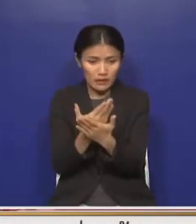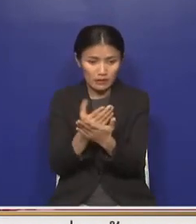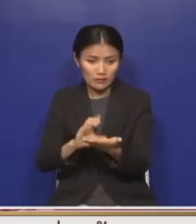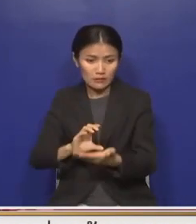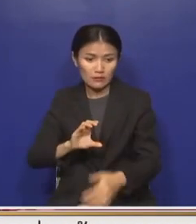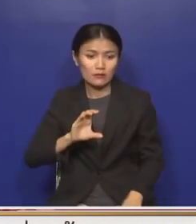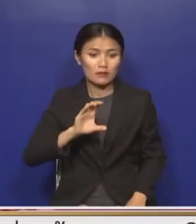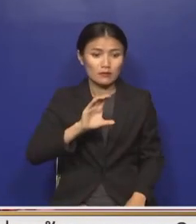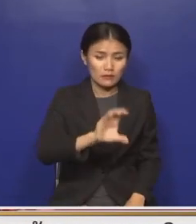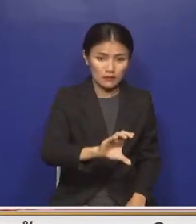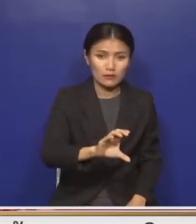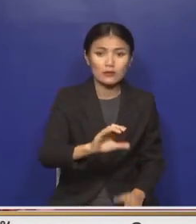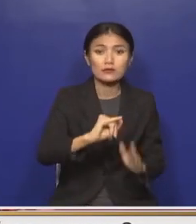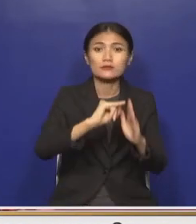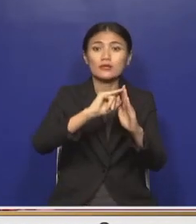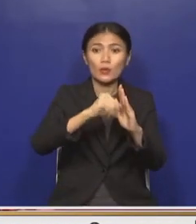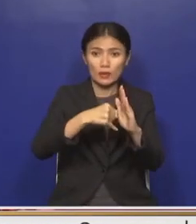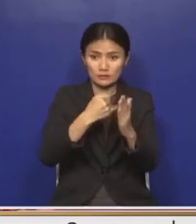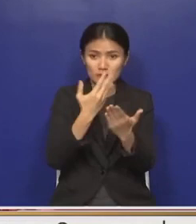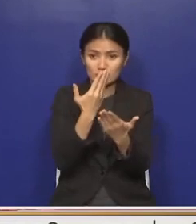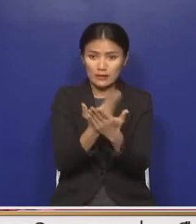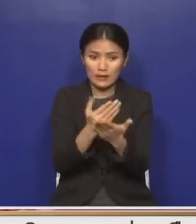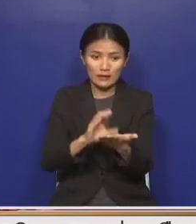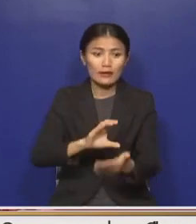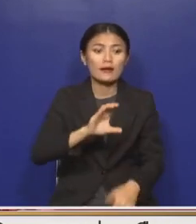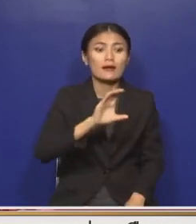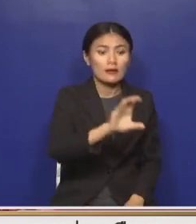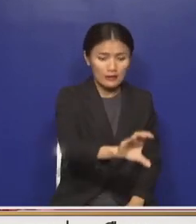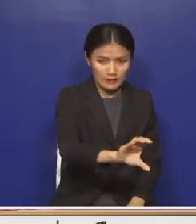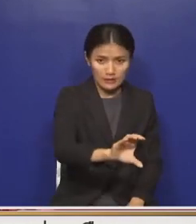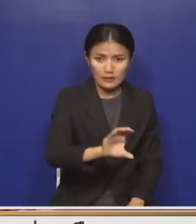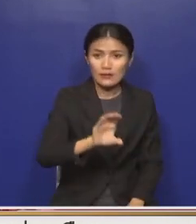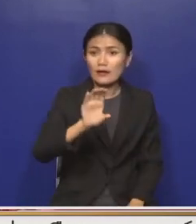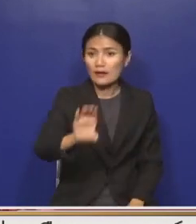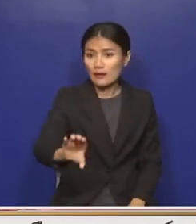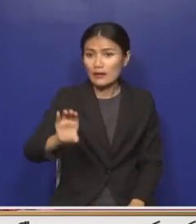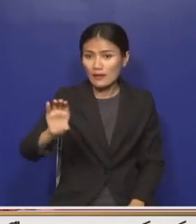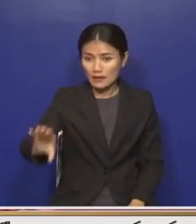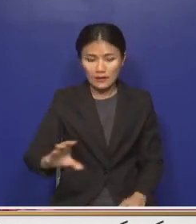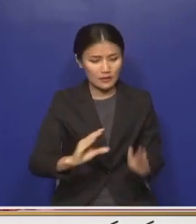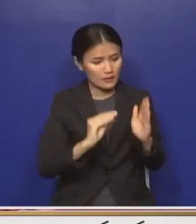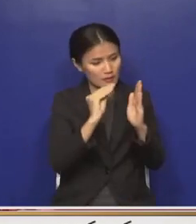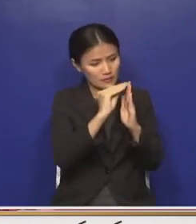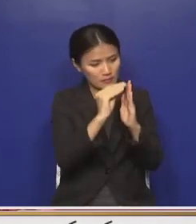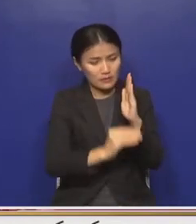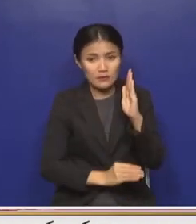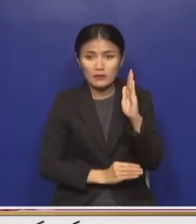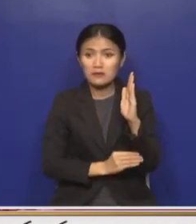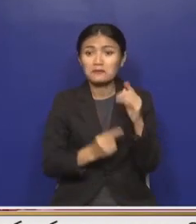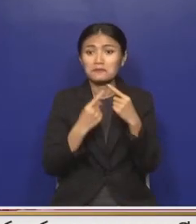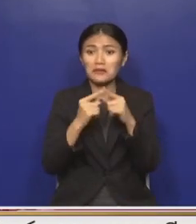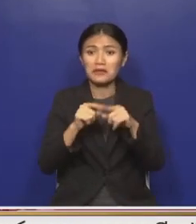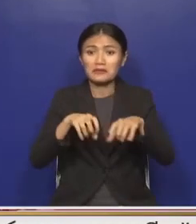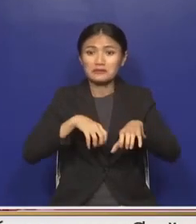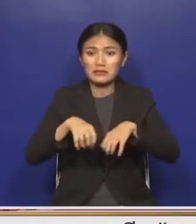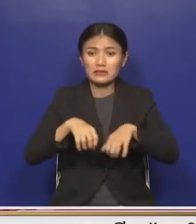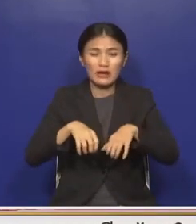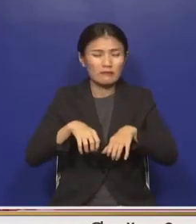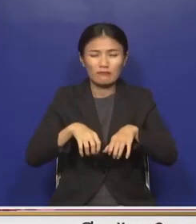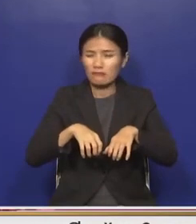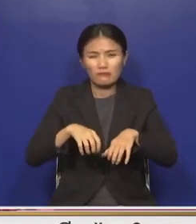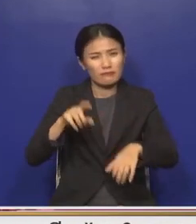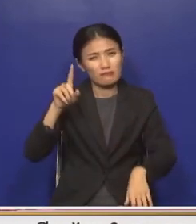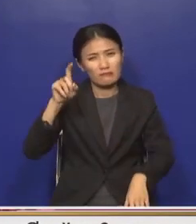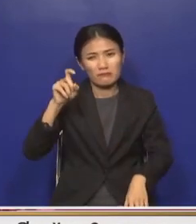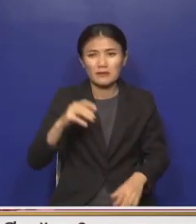้องคกธรançaฌไปจำนวนมากในการเปหารจากการนั้นไม่มีพื้นที่ลงการจะมีโครงการ